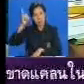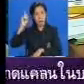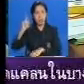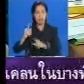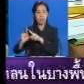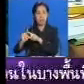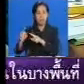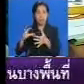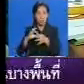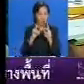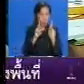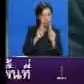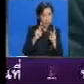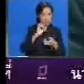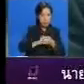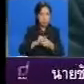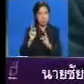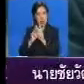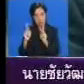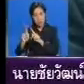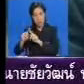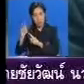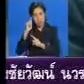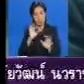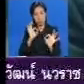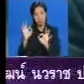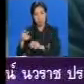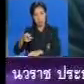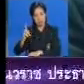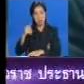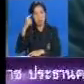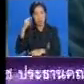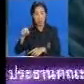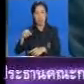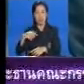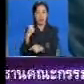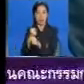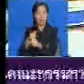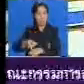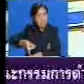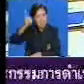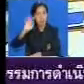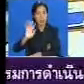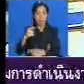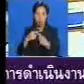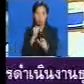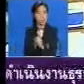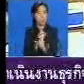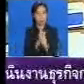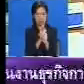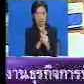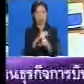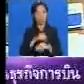ท์และคณะกรรมการตรวจสอบข้อเท็จจริงการชุมนุมโดยเห็นว่าคณะกรรมการดังกล่าวไม่ได้ทำงานล่าช้าและดำเนินการตามกรอบเวลาที่ก